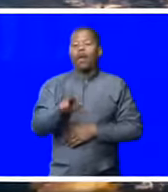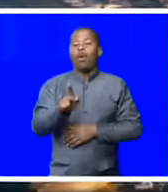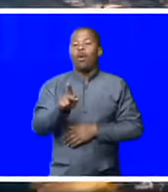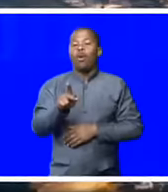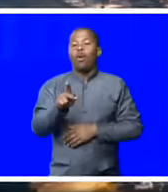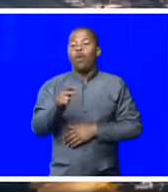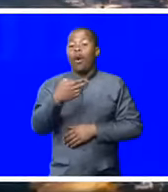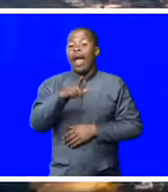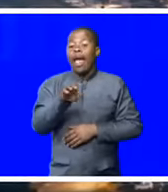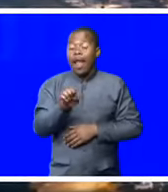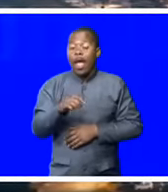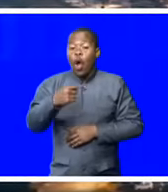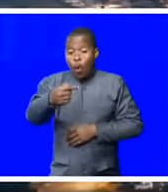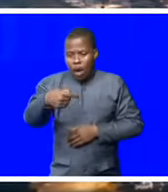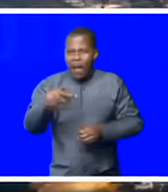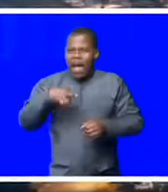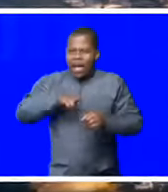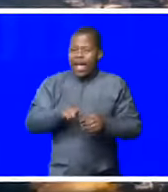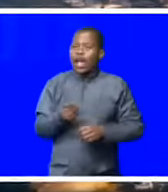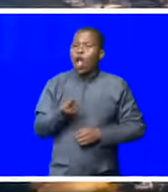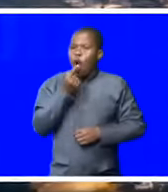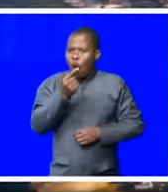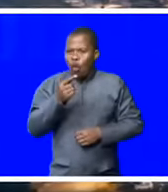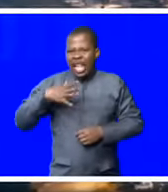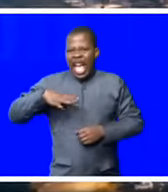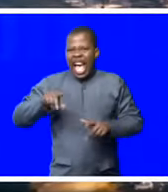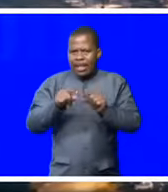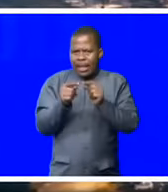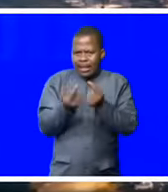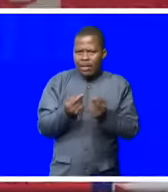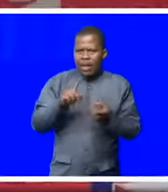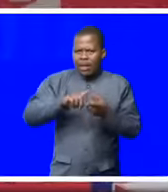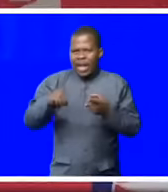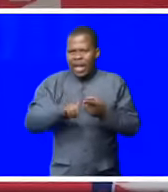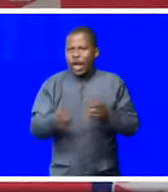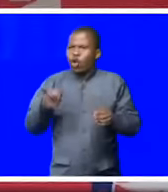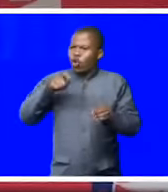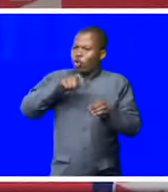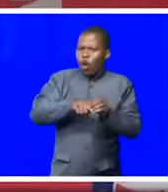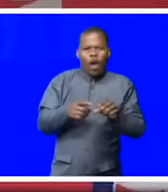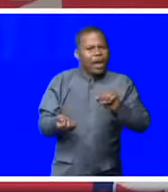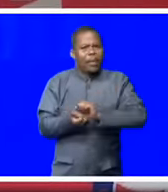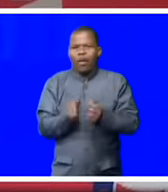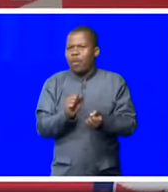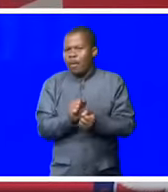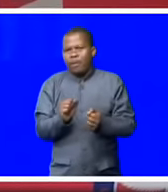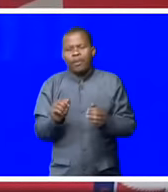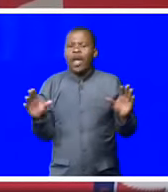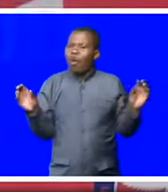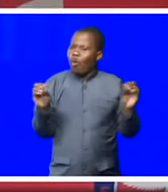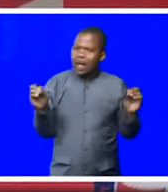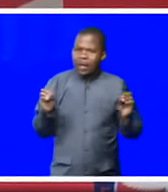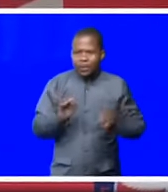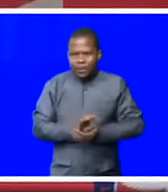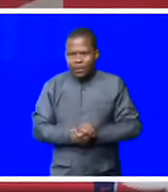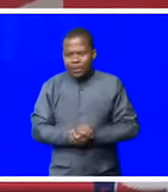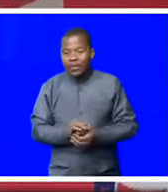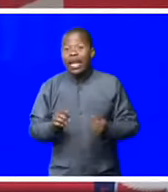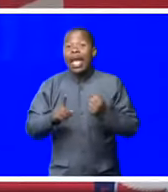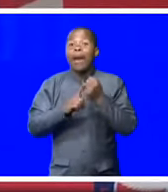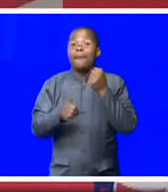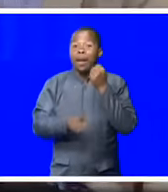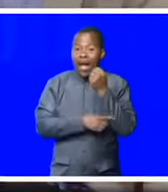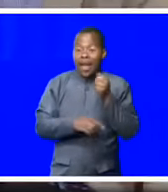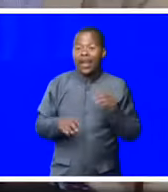webhola. Ngwenya bekakhuluma emhlanganweni beTindzaba embabane. Emhlanganweni nebeTindzaba liqembu lembabane Swallows lithathe lithuba